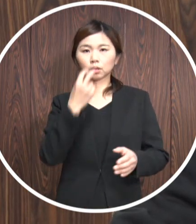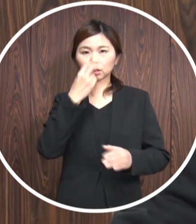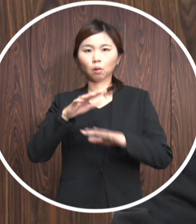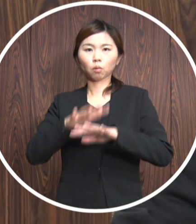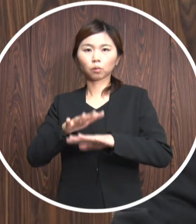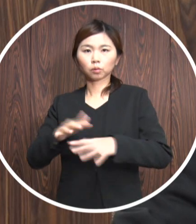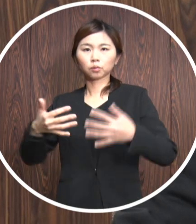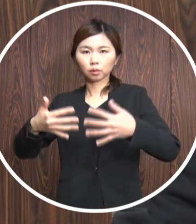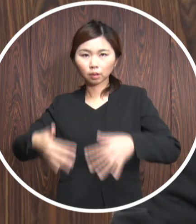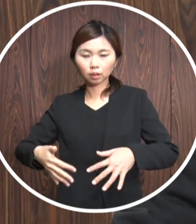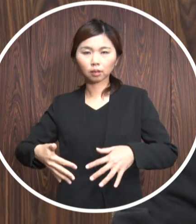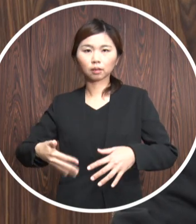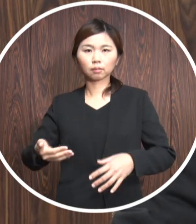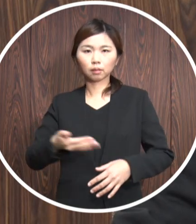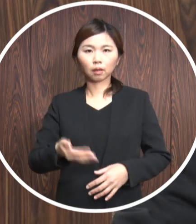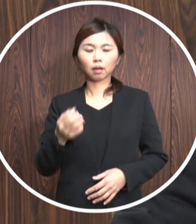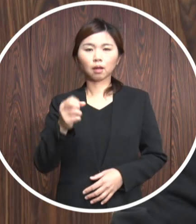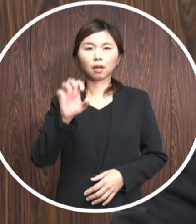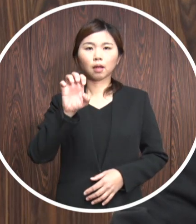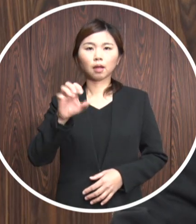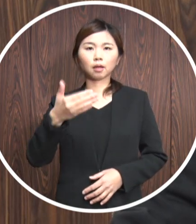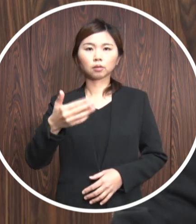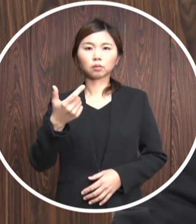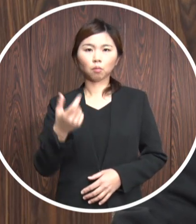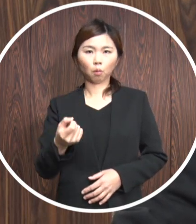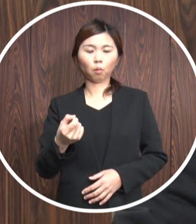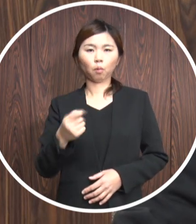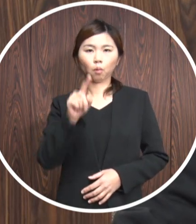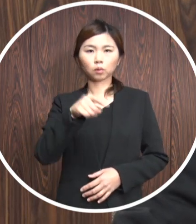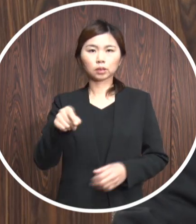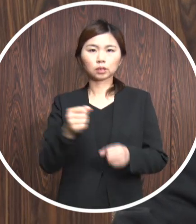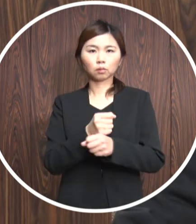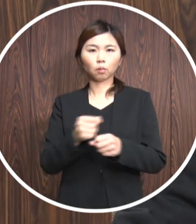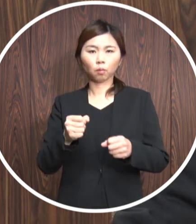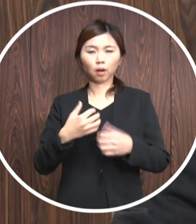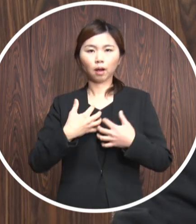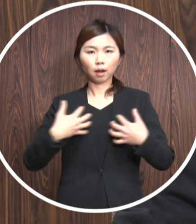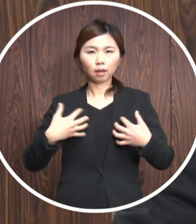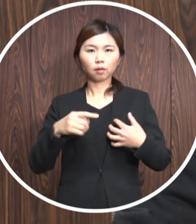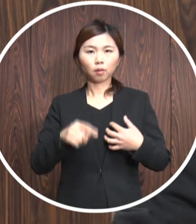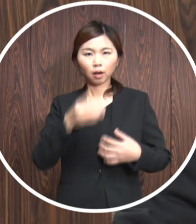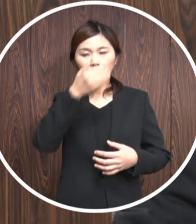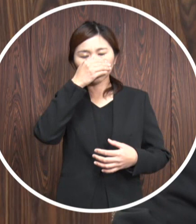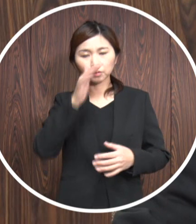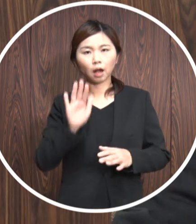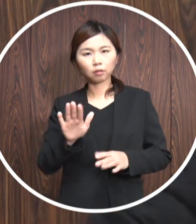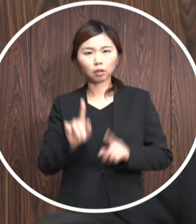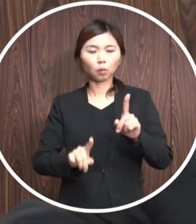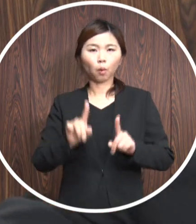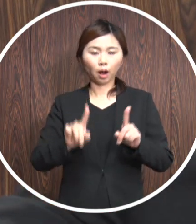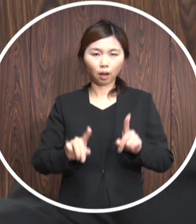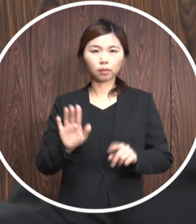そしてエクもいわゆる人工肺が十分にあるかどうかということです